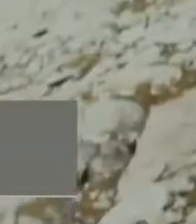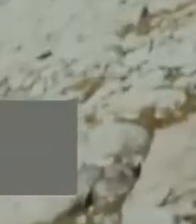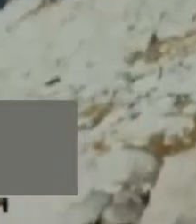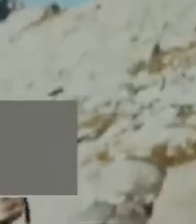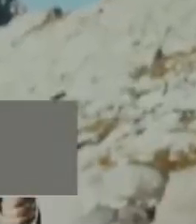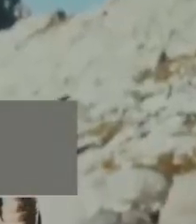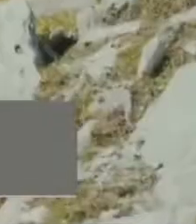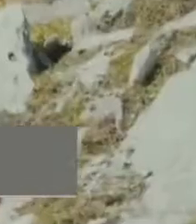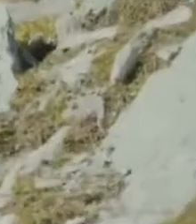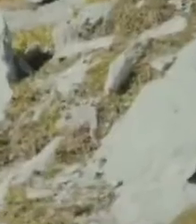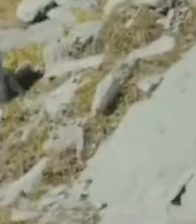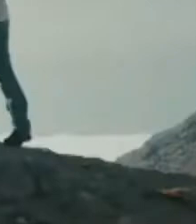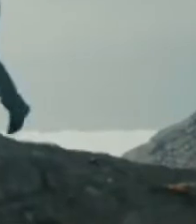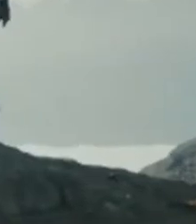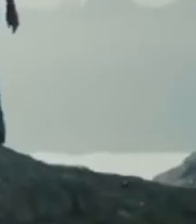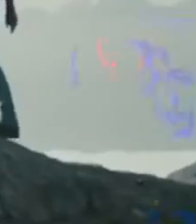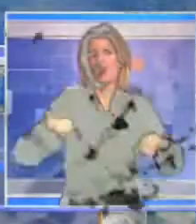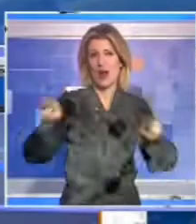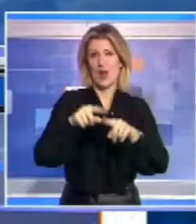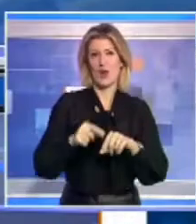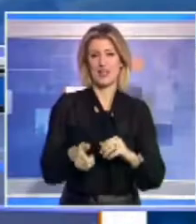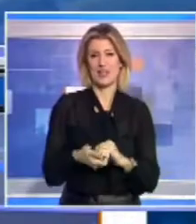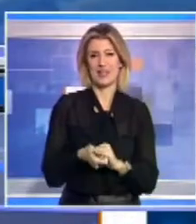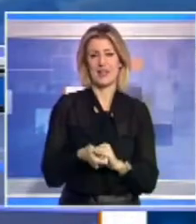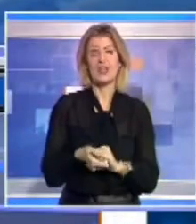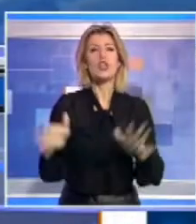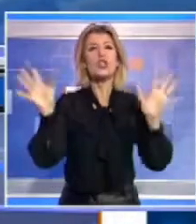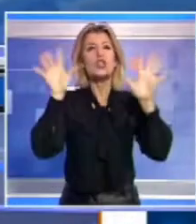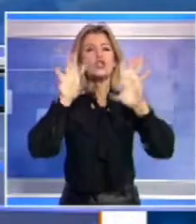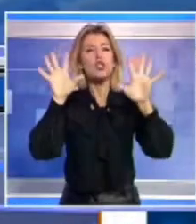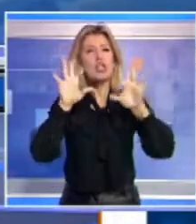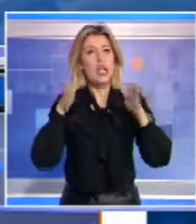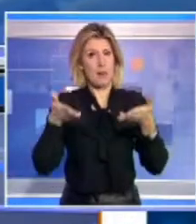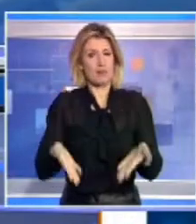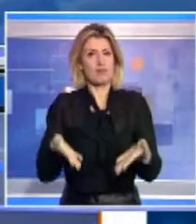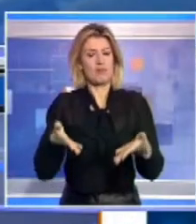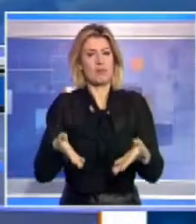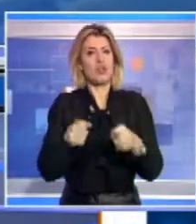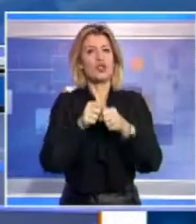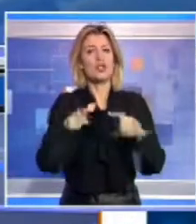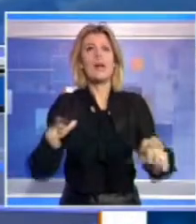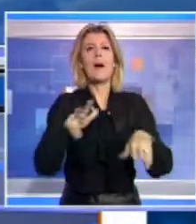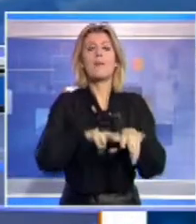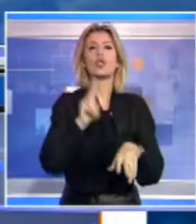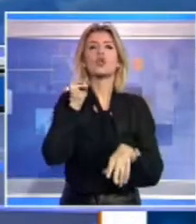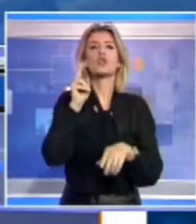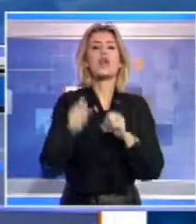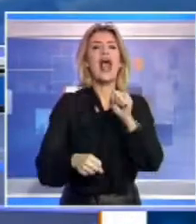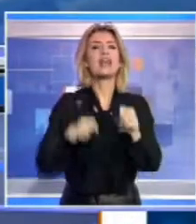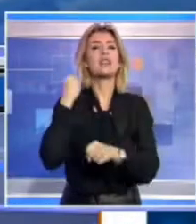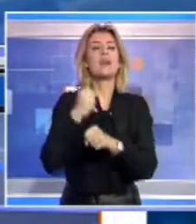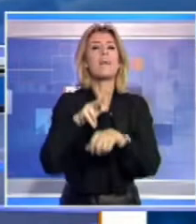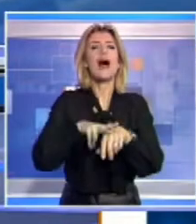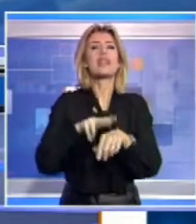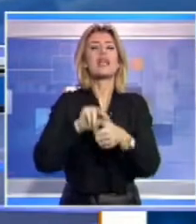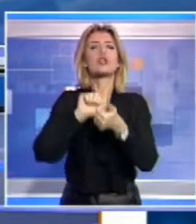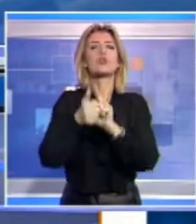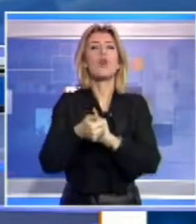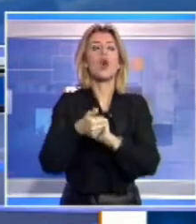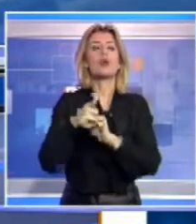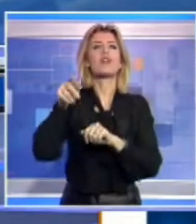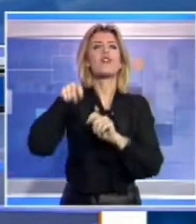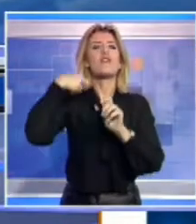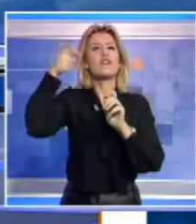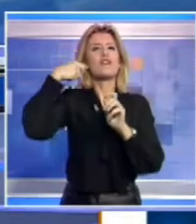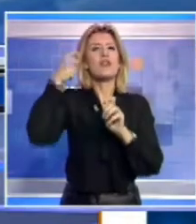studenti, domani le premiazioni. Cinema, in corso nella città dei Sassi, la 12ª edizione del Matera Sport Film